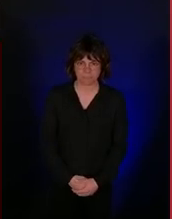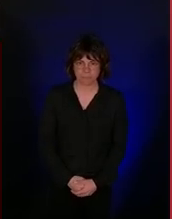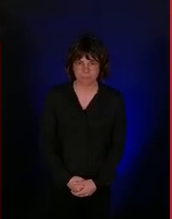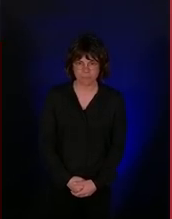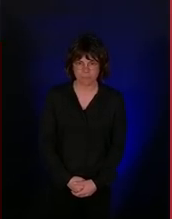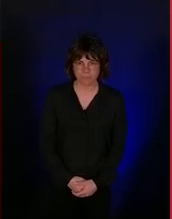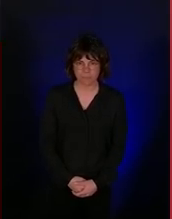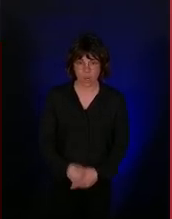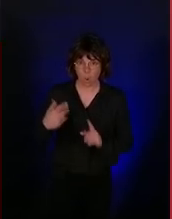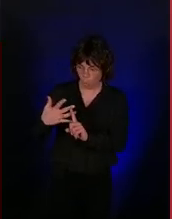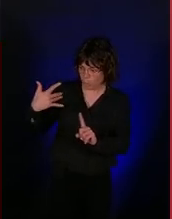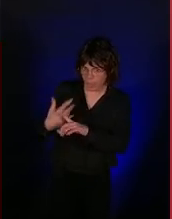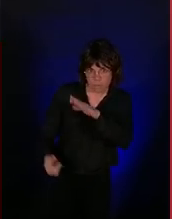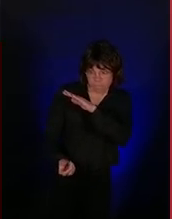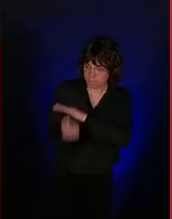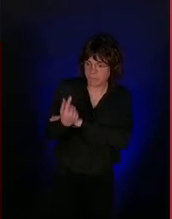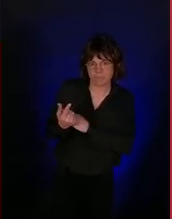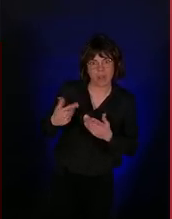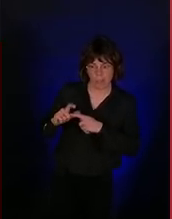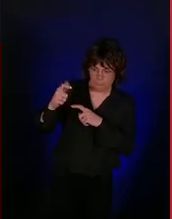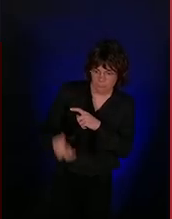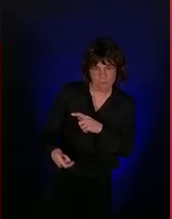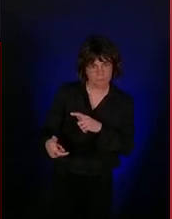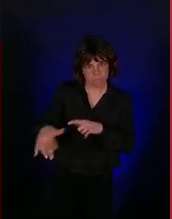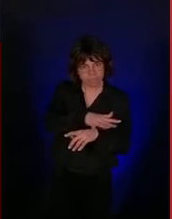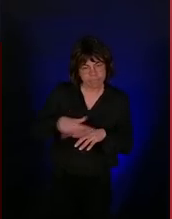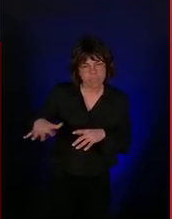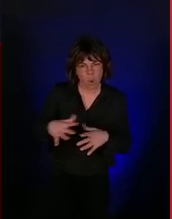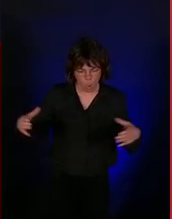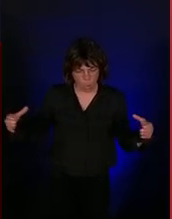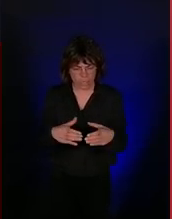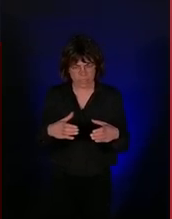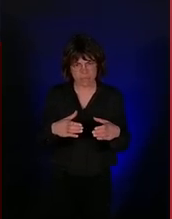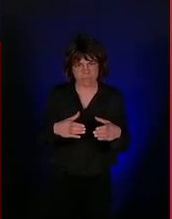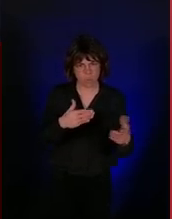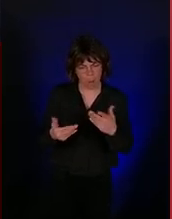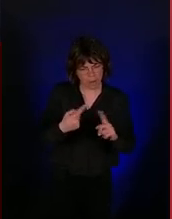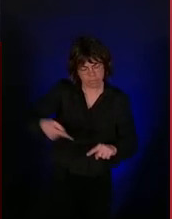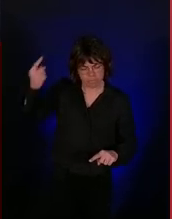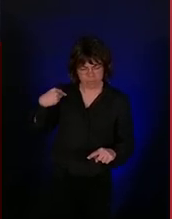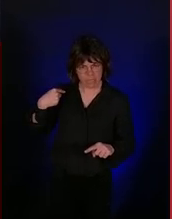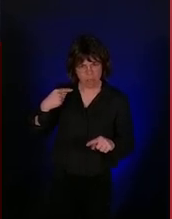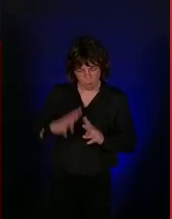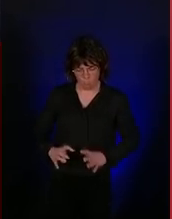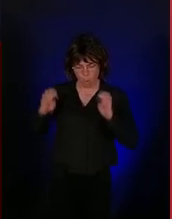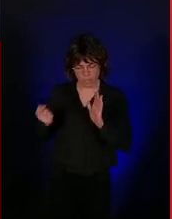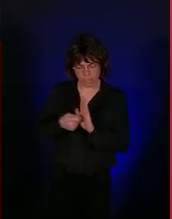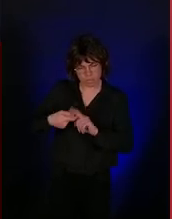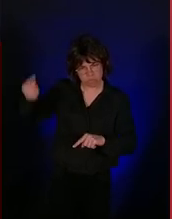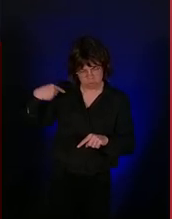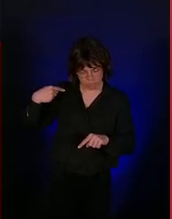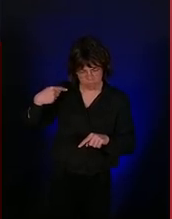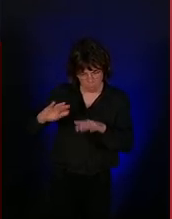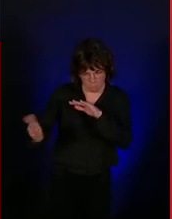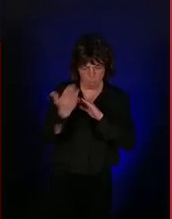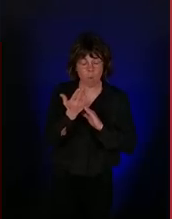Si ce contexte inédit a impacté la mise en œuvre collective des orientations du précédent Congrès, il a aussi révélé le